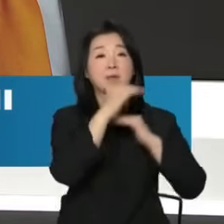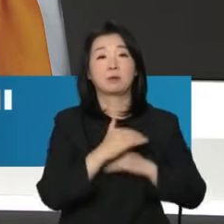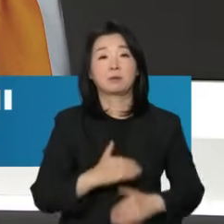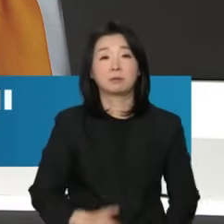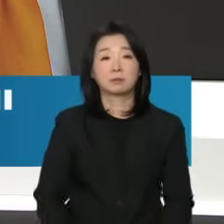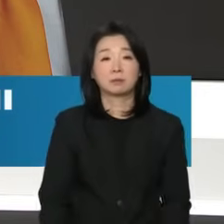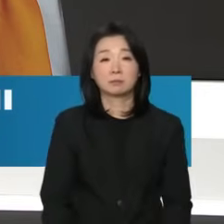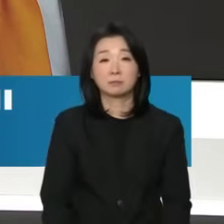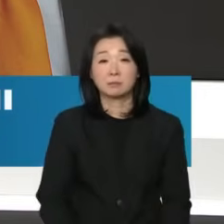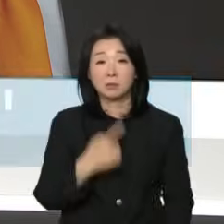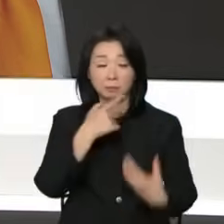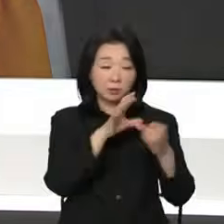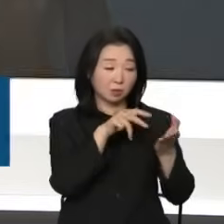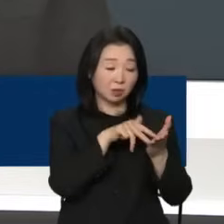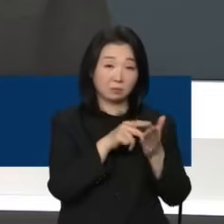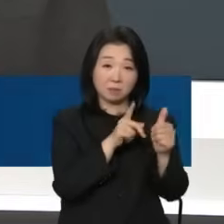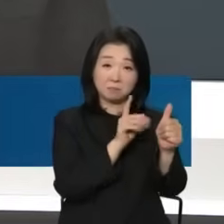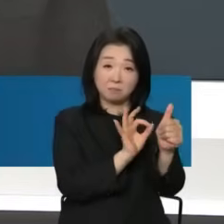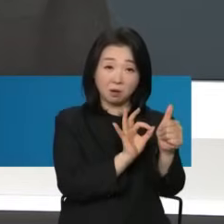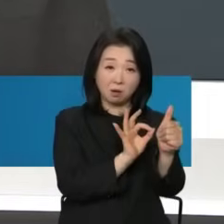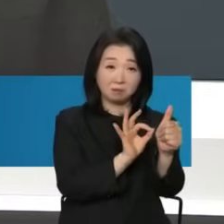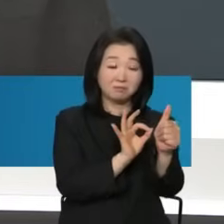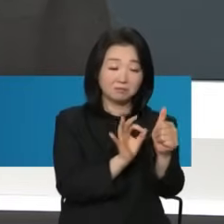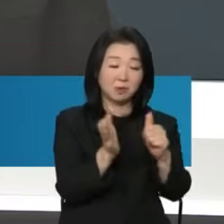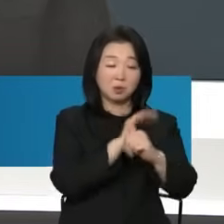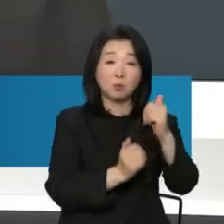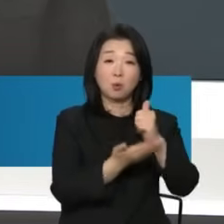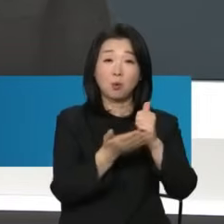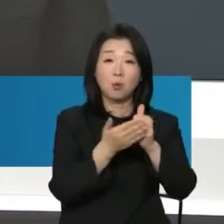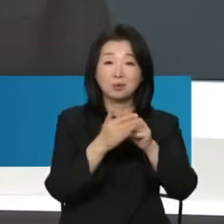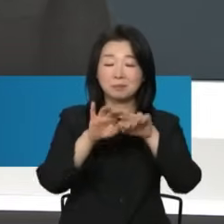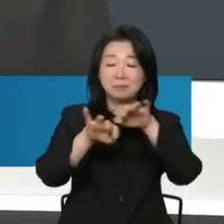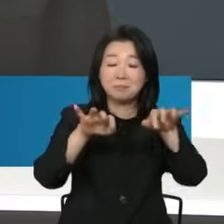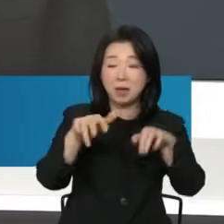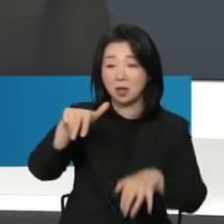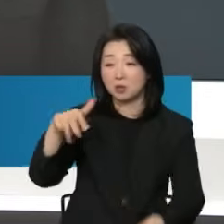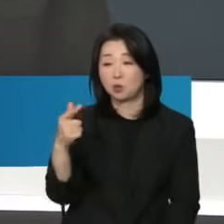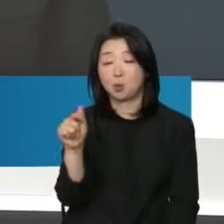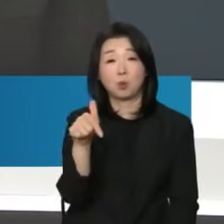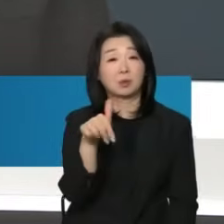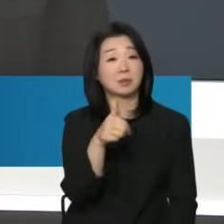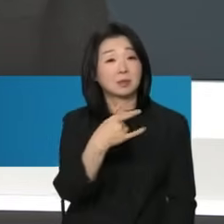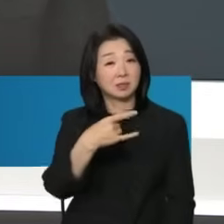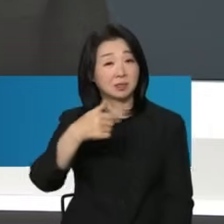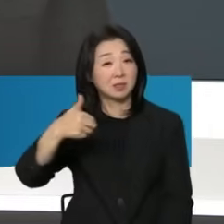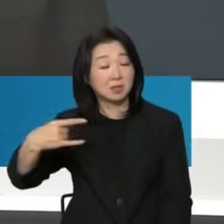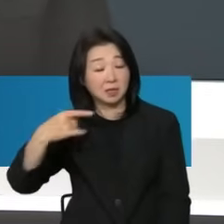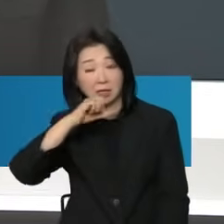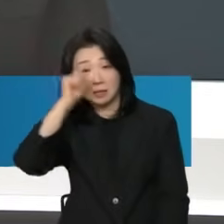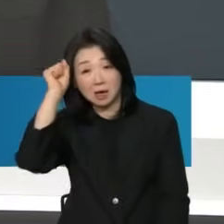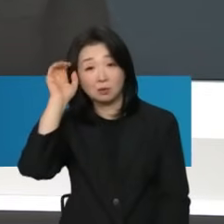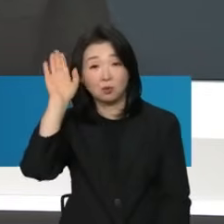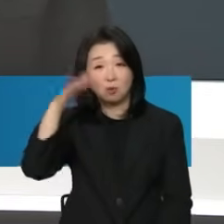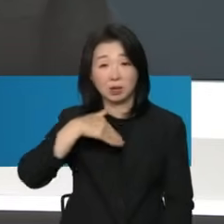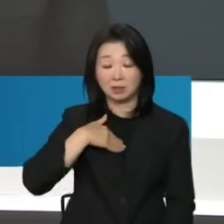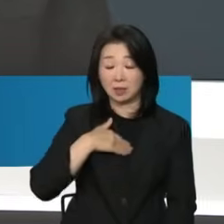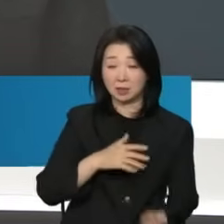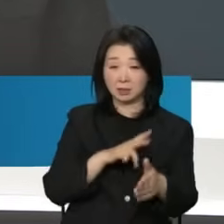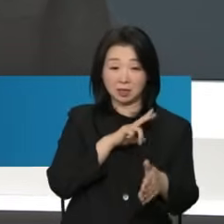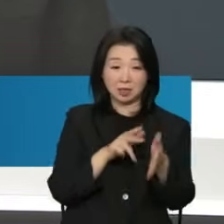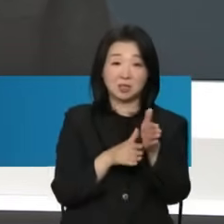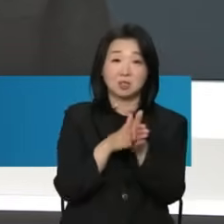있습니다. 민주당은 또 명 씨가 자신이 공천을 작업한 조은희 의원이 당선 후에 자신에게 시의원